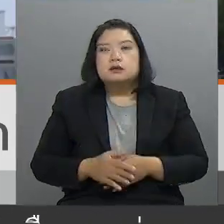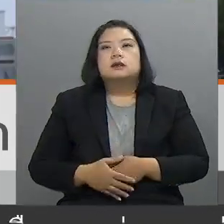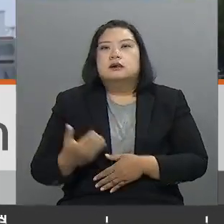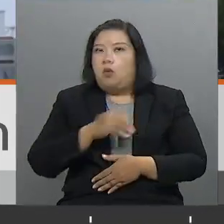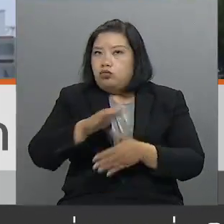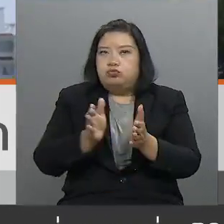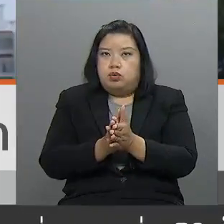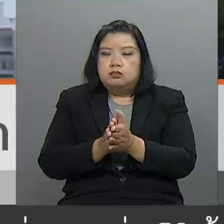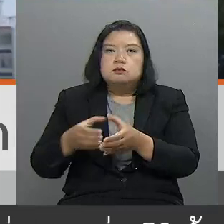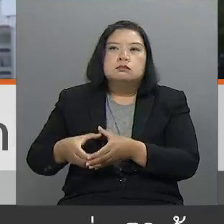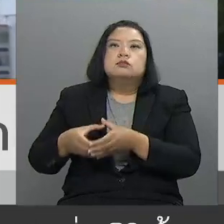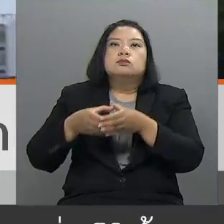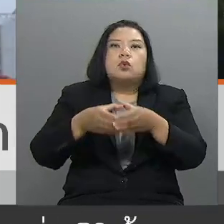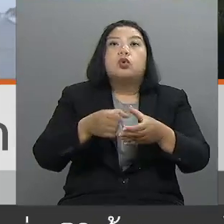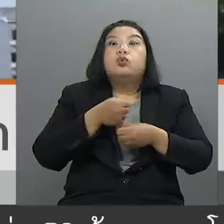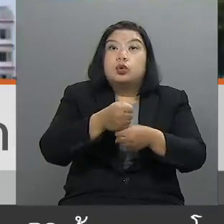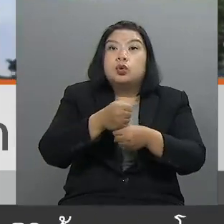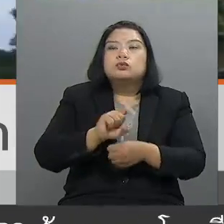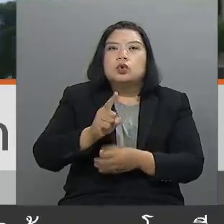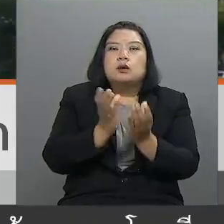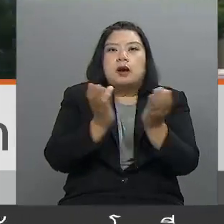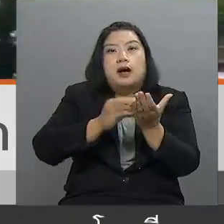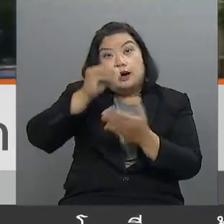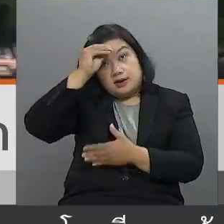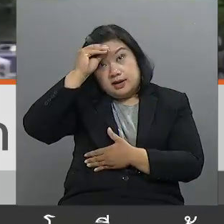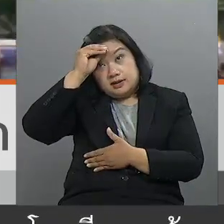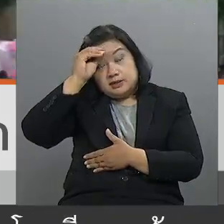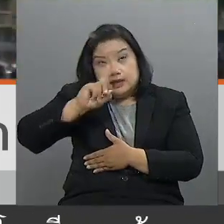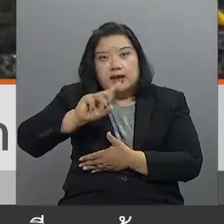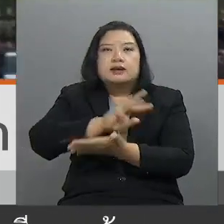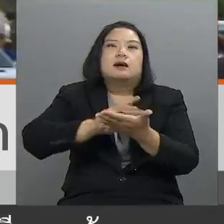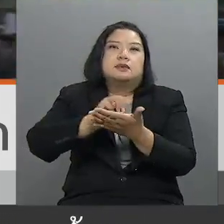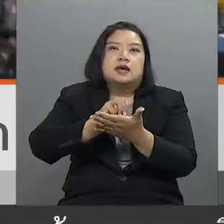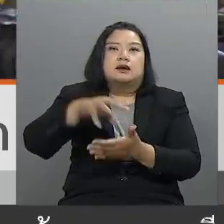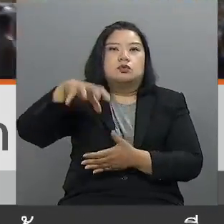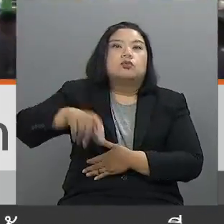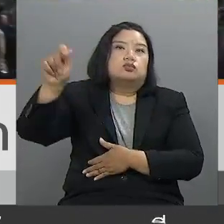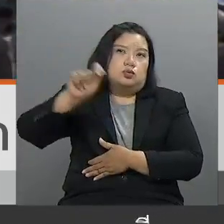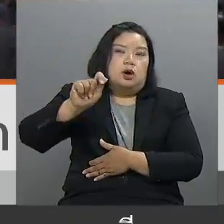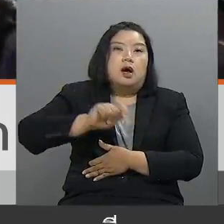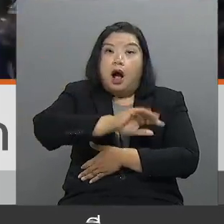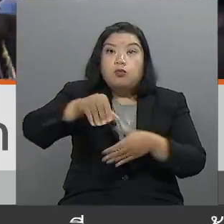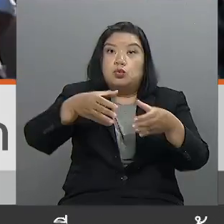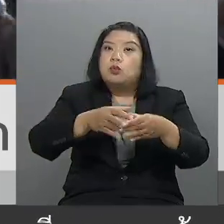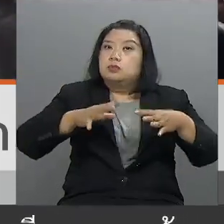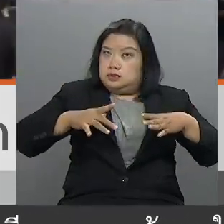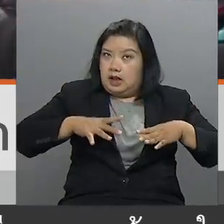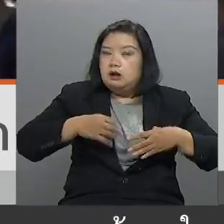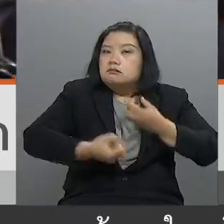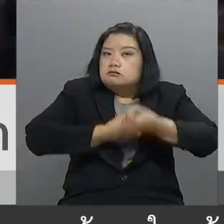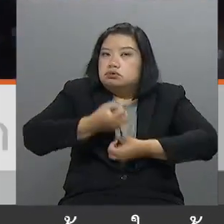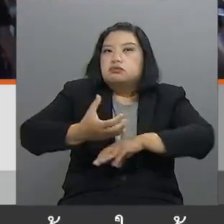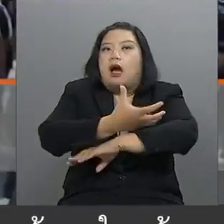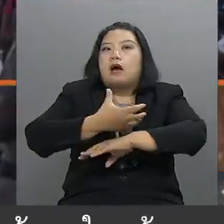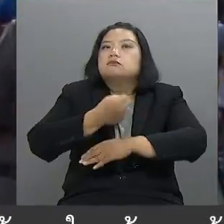ที่บริเวณมหาชัยธรรมศาสตร์ค่ะโดยยืนยันว่าทุกคนมีสิทธิเสรีภาพการแสดงออกทางการเมืองแม้ว่าจะ